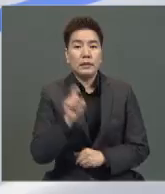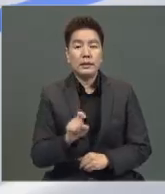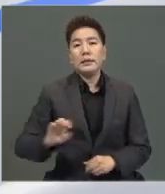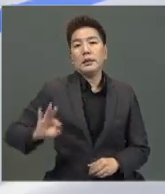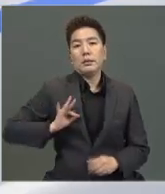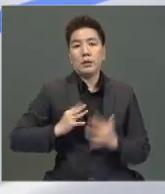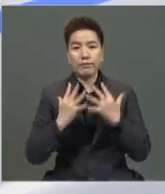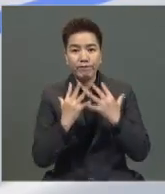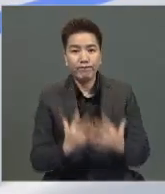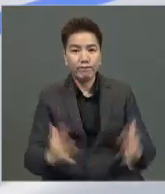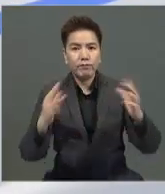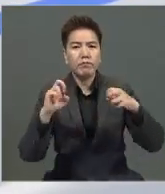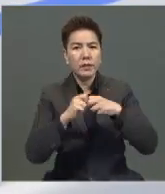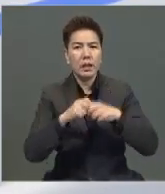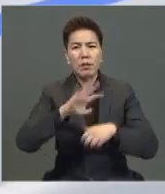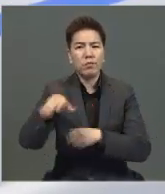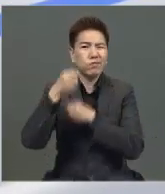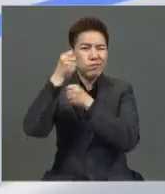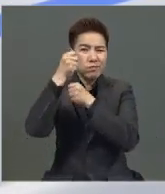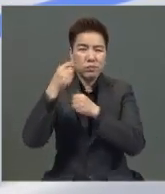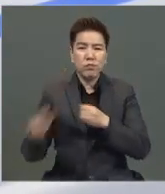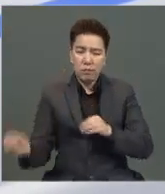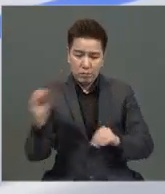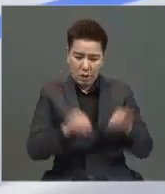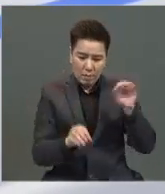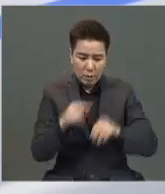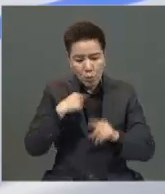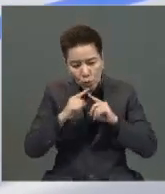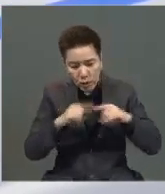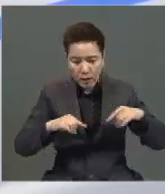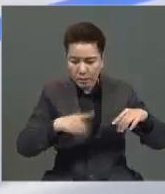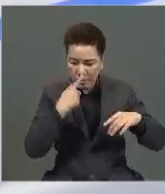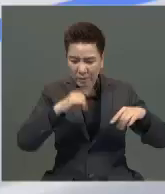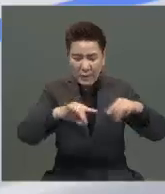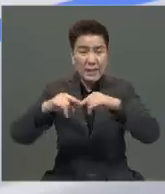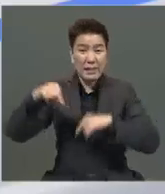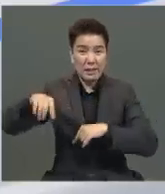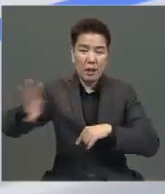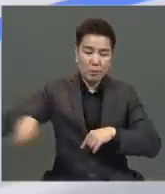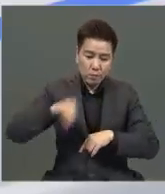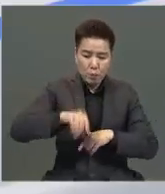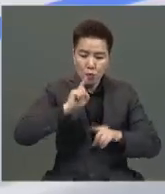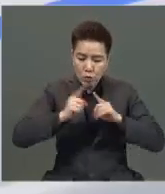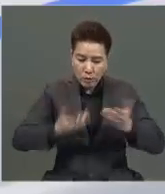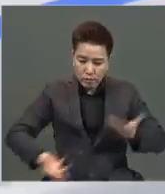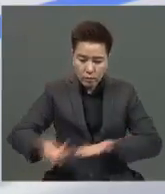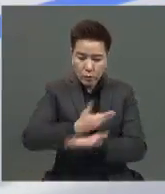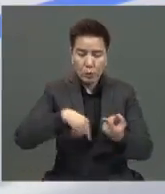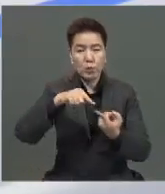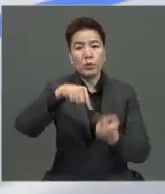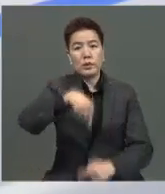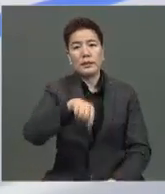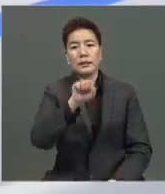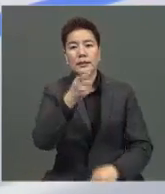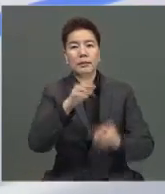ชิกสภาเอาปัญหาที่เขามีการชุมนุมอยู่ในขณะนี้ความขัดแย้งที่เกิดขึ้นอยู่ตอนนี้เอาเข้ามาพูดคุยช่วยกัน